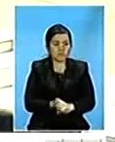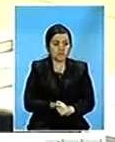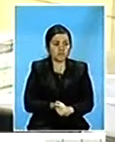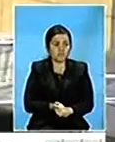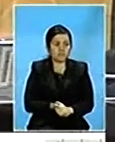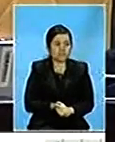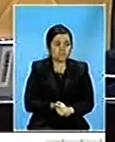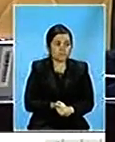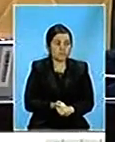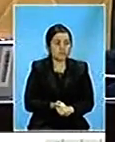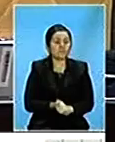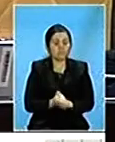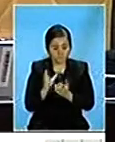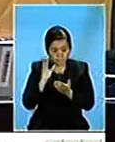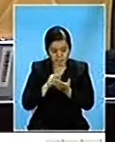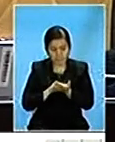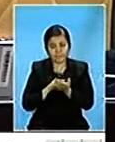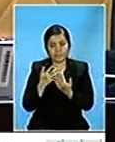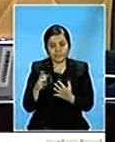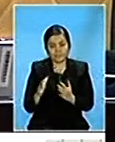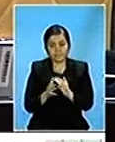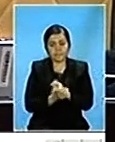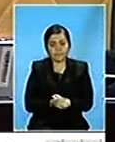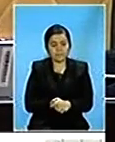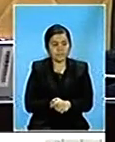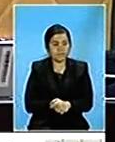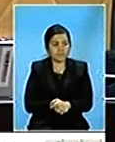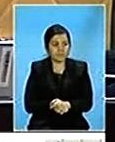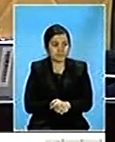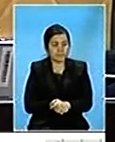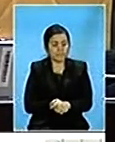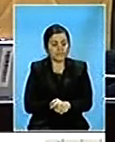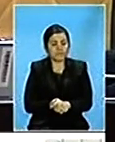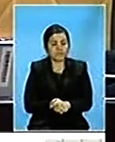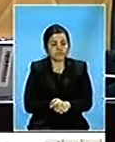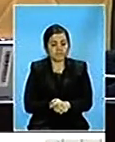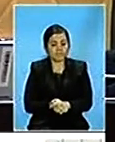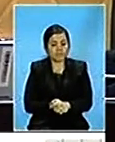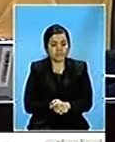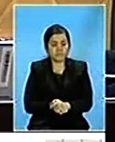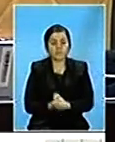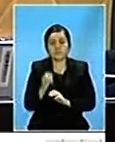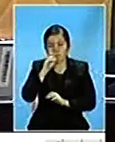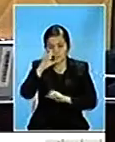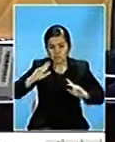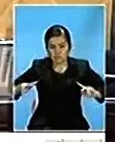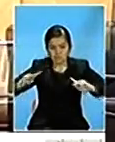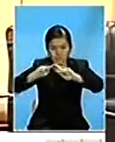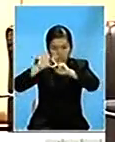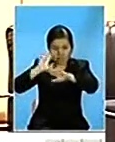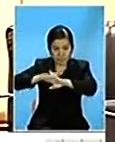ครับรับไปกันแล้วกันครับรับไปนะครับ แน่นอนครับผมต้องกลับไปแจ้งให้กระทรวงทรัพย์และกระทรวง ได้น